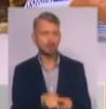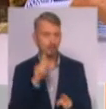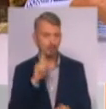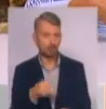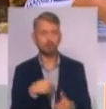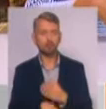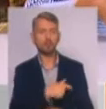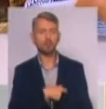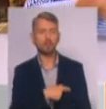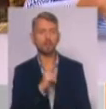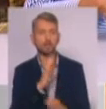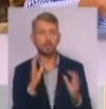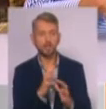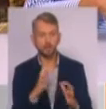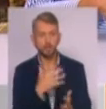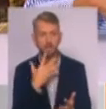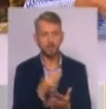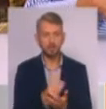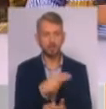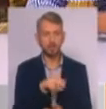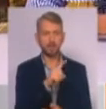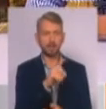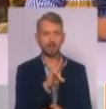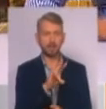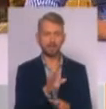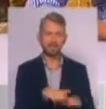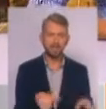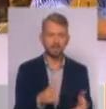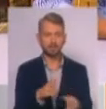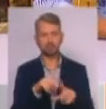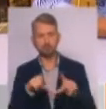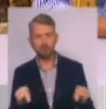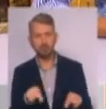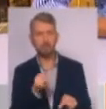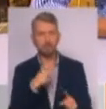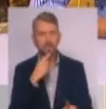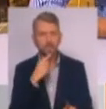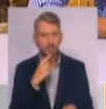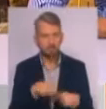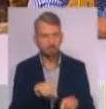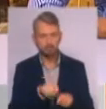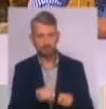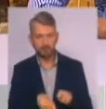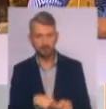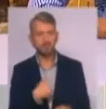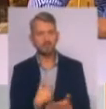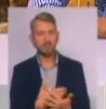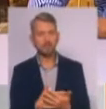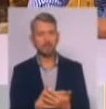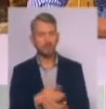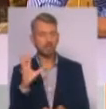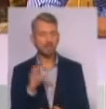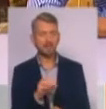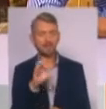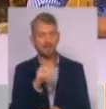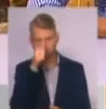депутати, які піклуються своїми ДНЗ та ЗНЗ, вони постійно контролюють і проводять ревізії. Тому що я, наприклад, весь